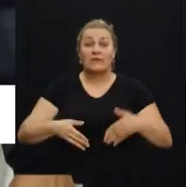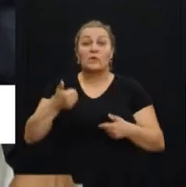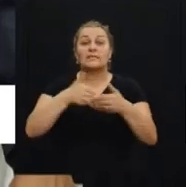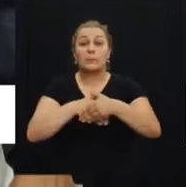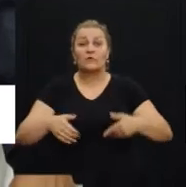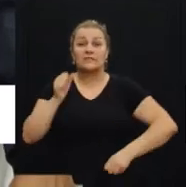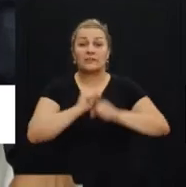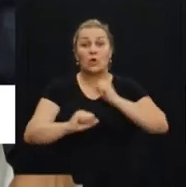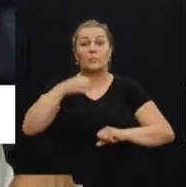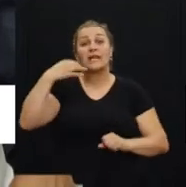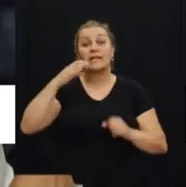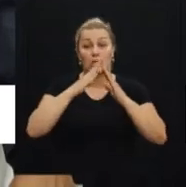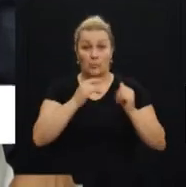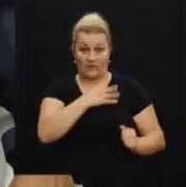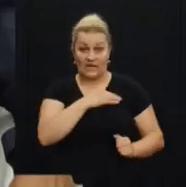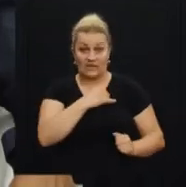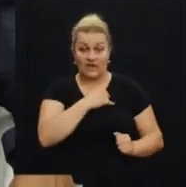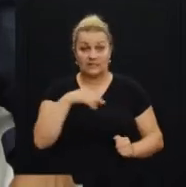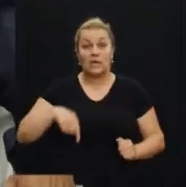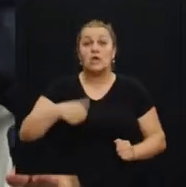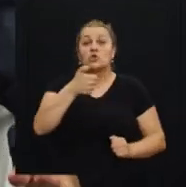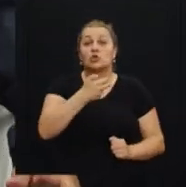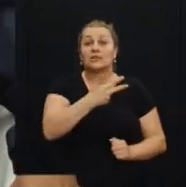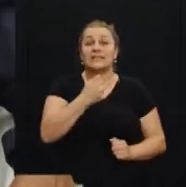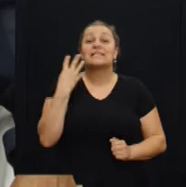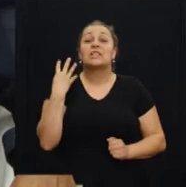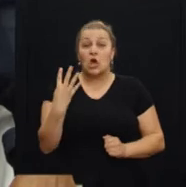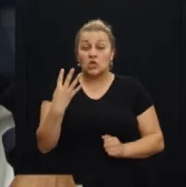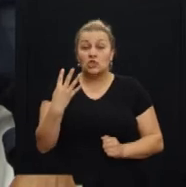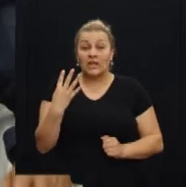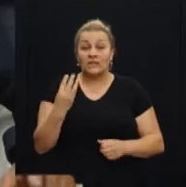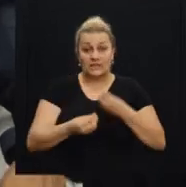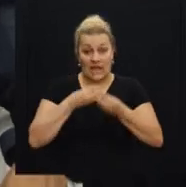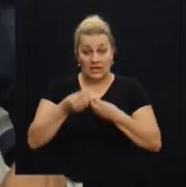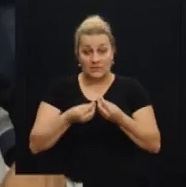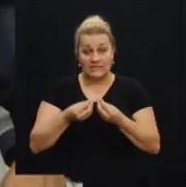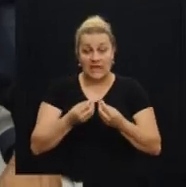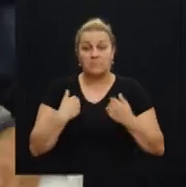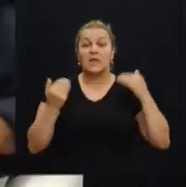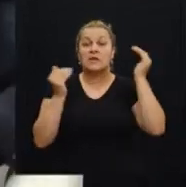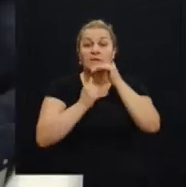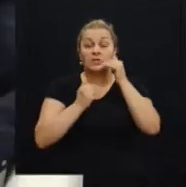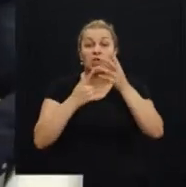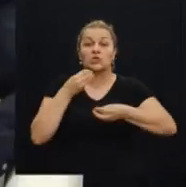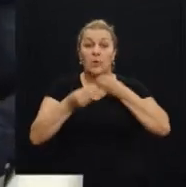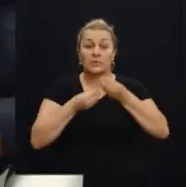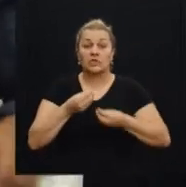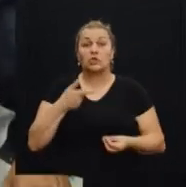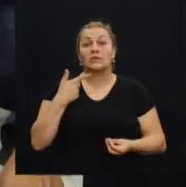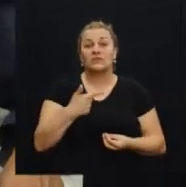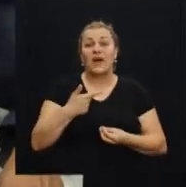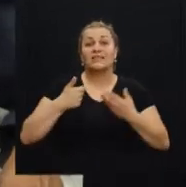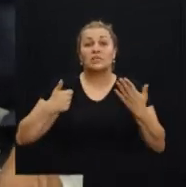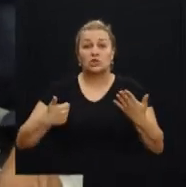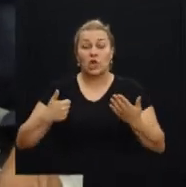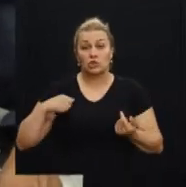crti obrane jedine domovine Hrvatske. Ovo je 134. izdanje. Večeras ćemo pričati o